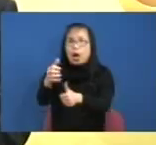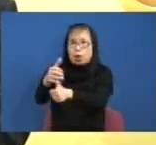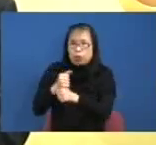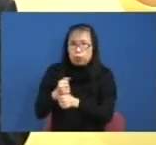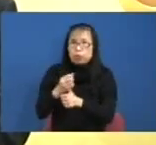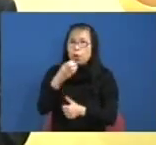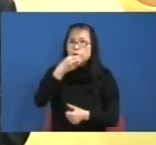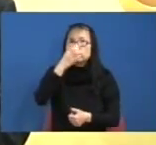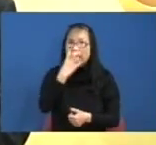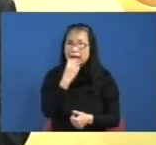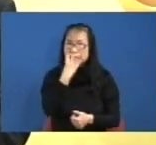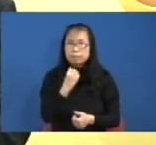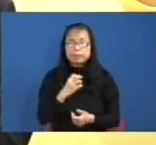樣。